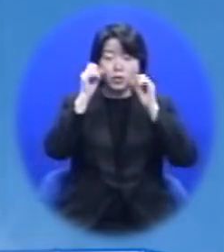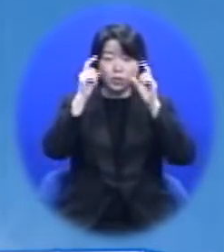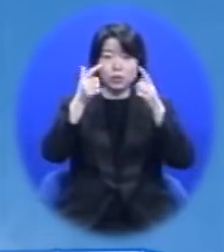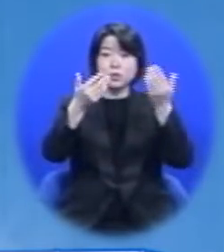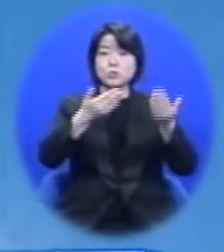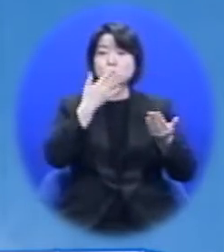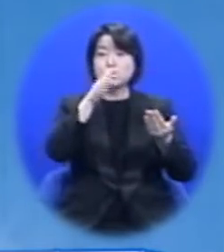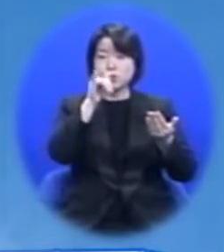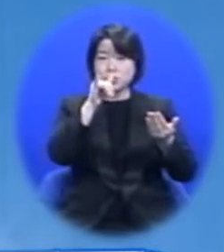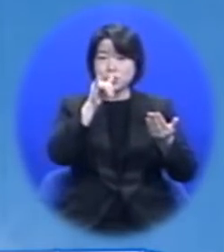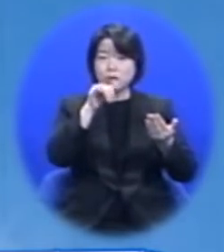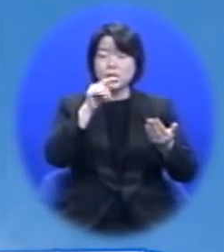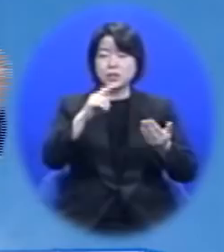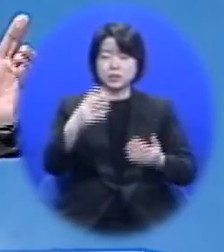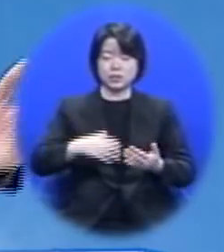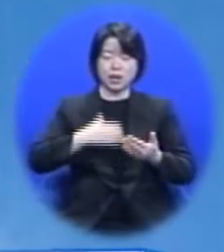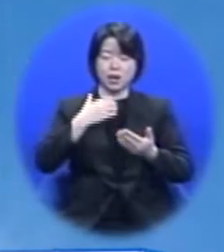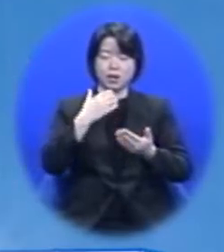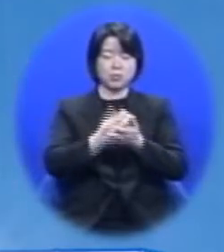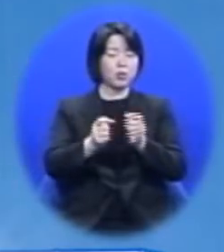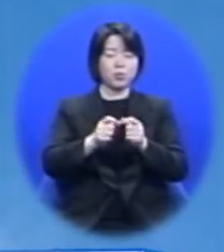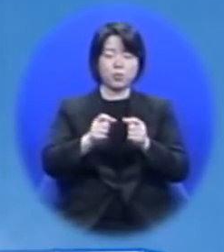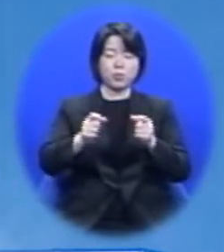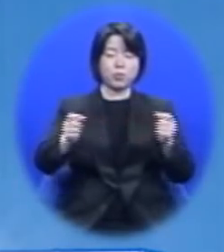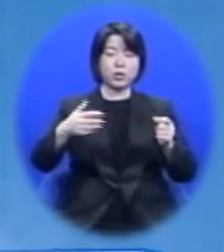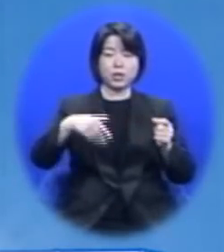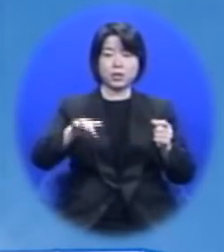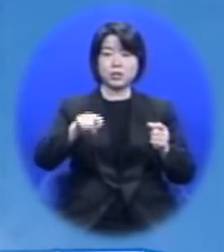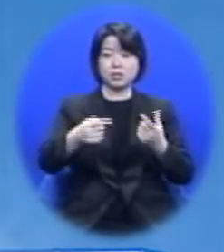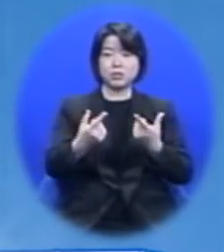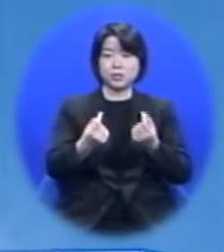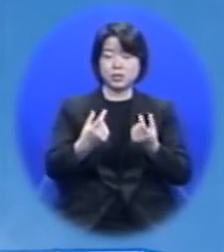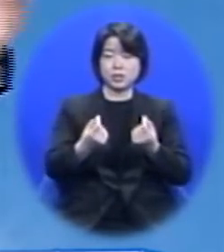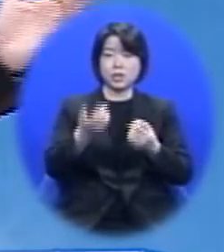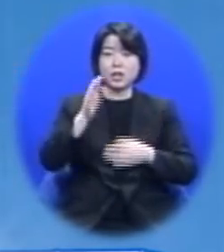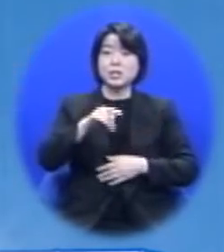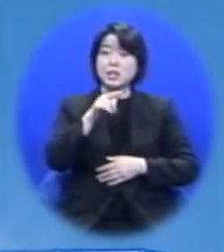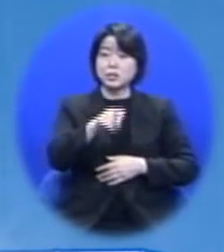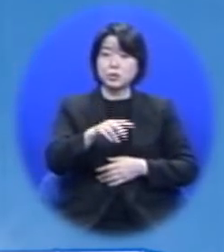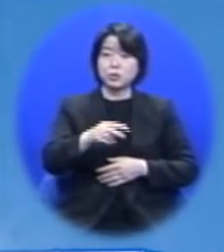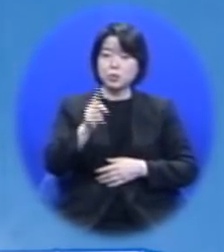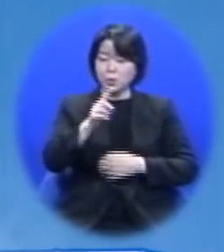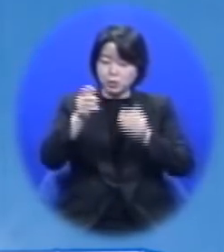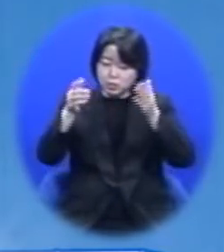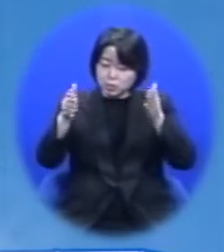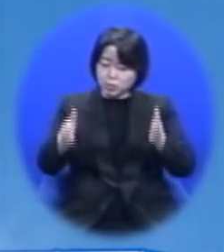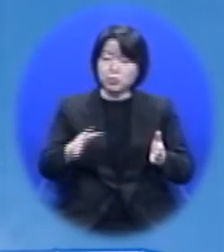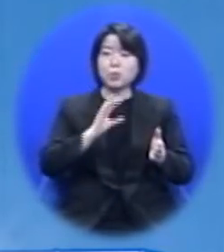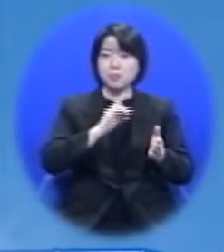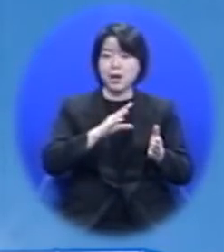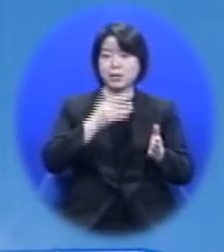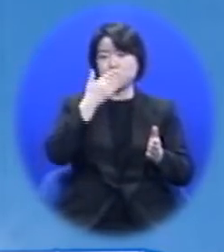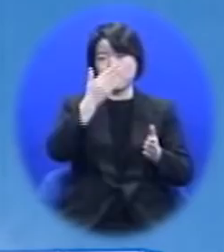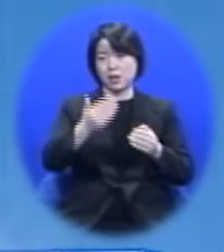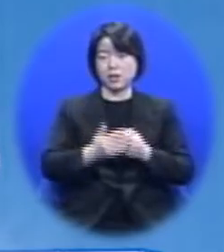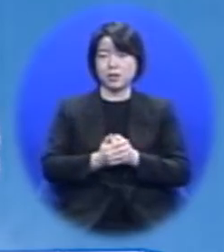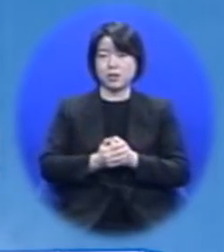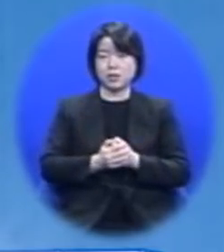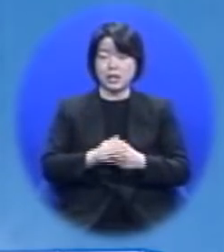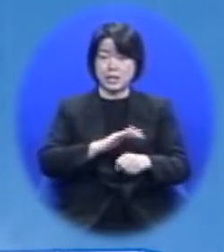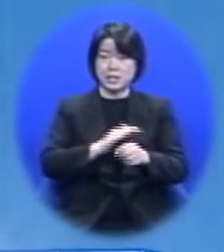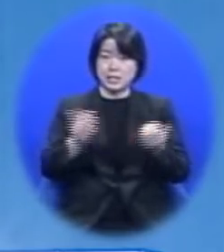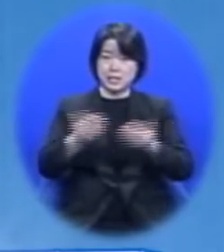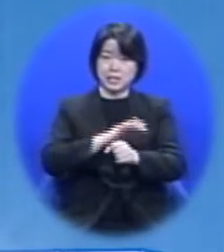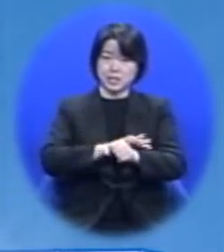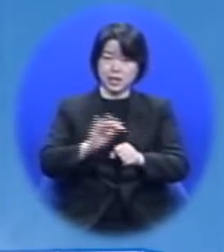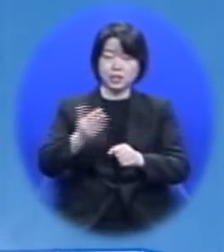체험하고 나면 그 감격이 오래 가는 것 같아요. 그러나 역시 그것도 어느 기간이에요. 일이 잘 되고